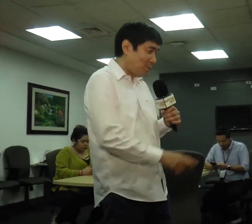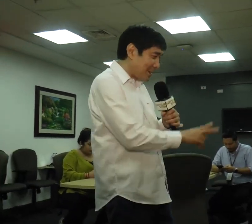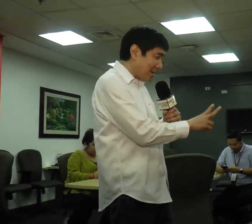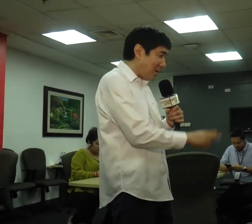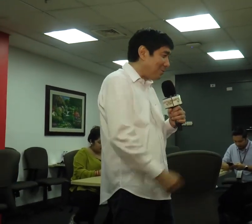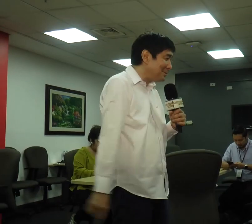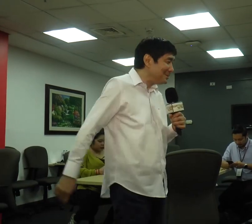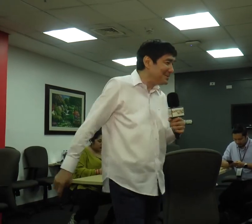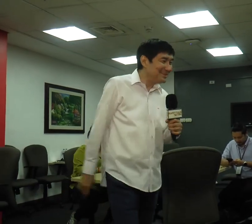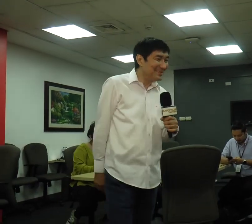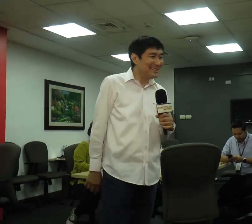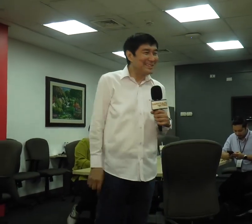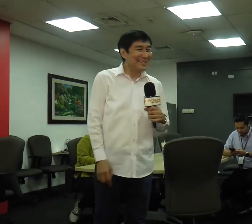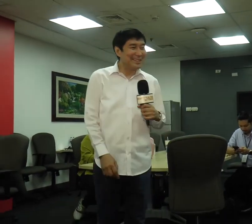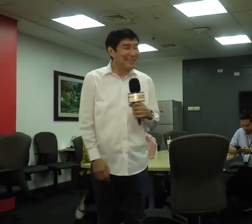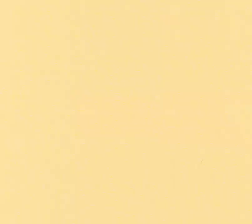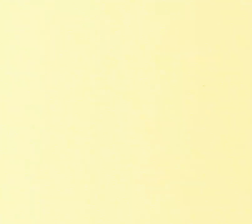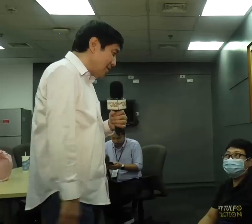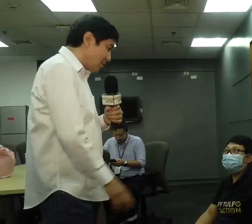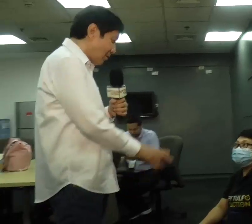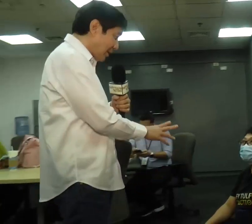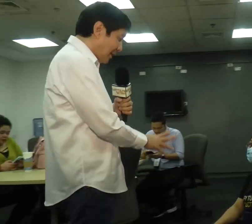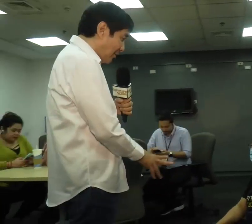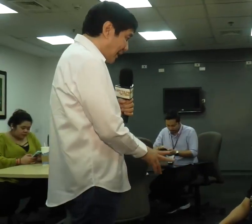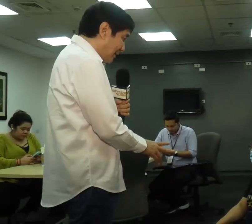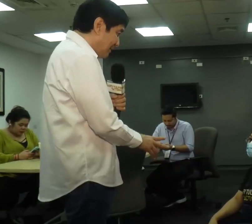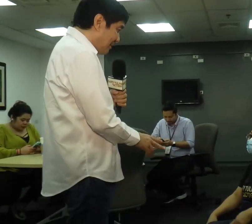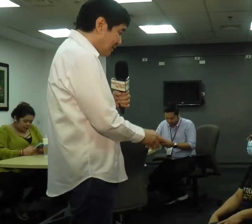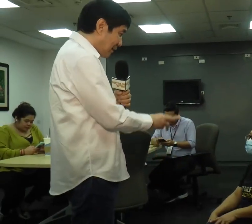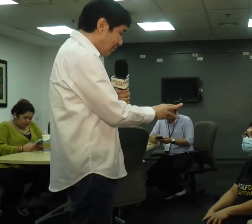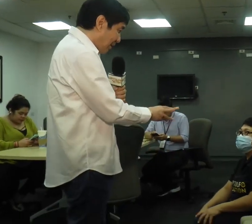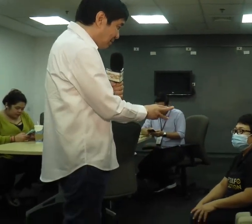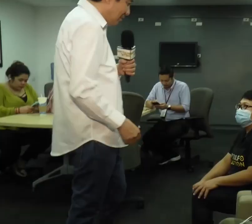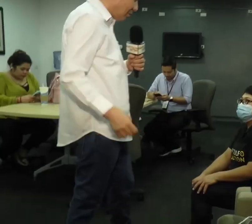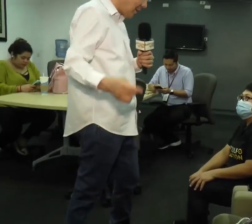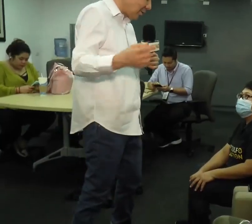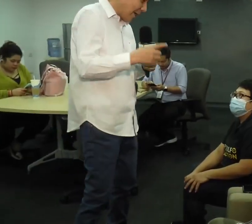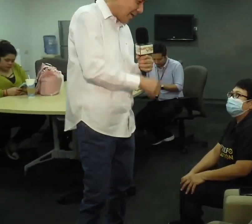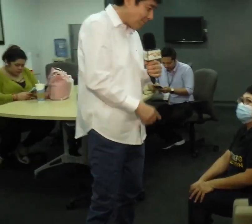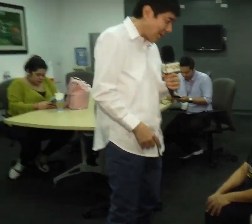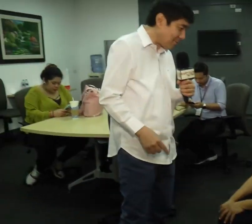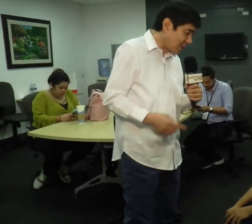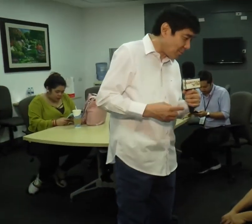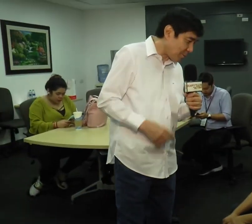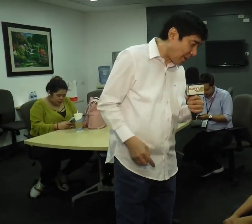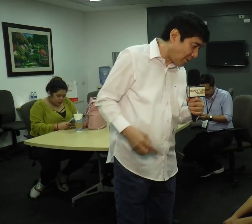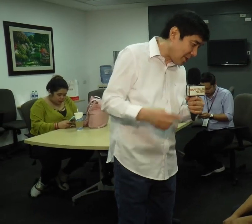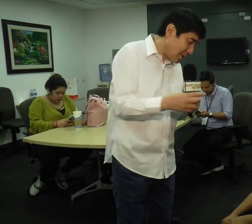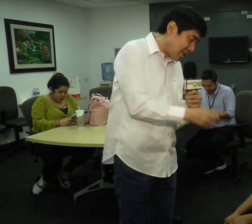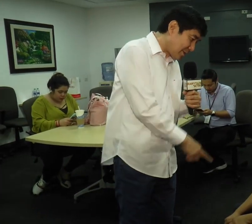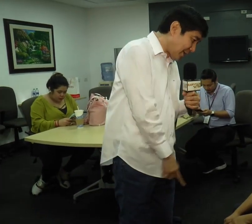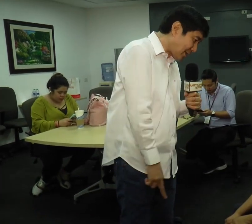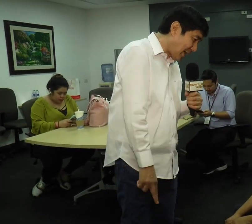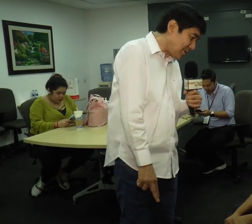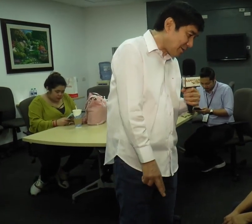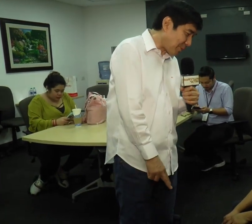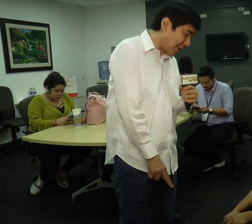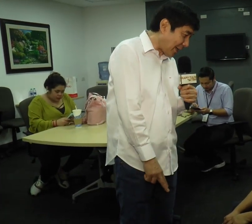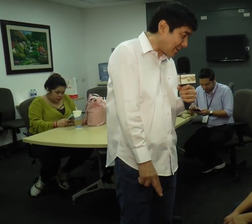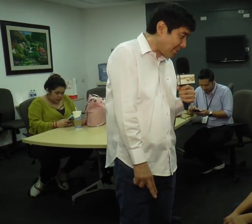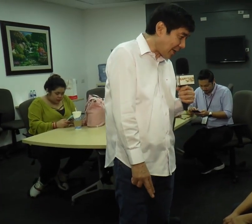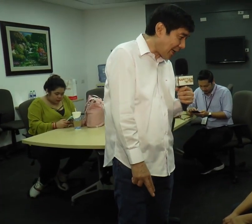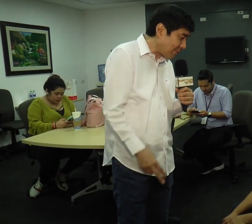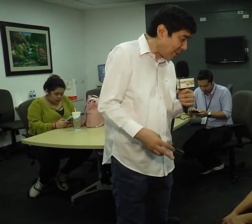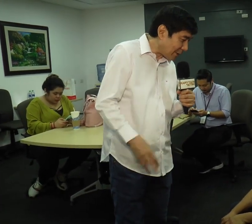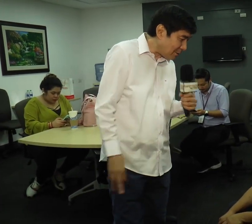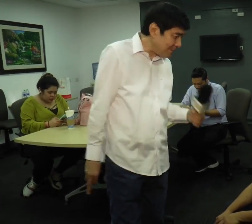Eh, dobleng sayaw. So, okay na tayo dyan. Tatlo na yon. Una, yung AMPM. Tapos pangalawa, sinaktan ng